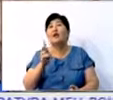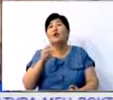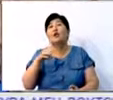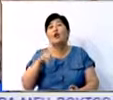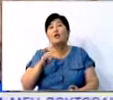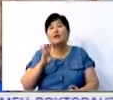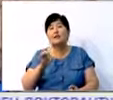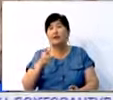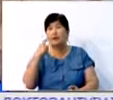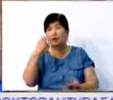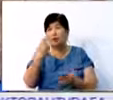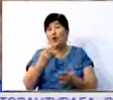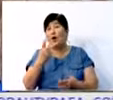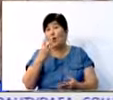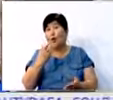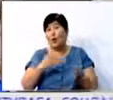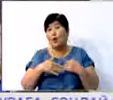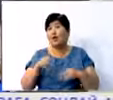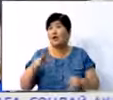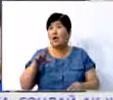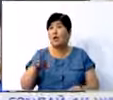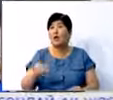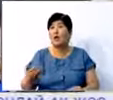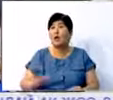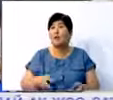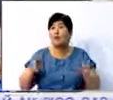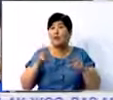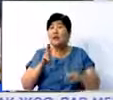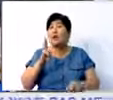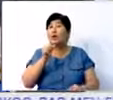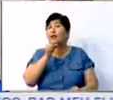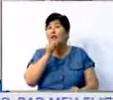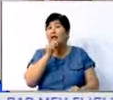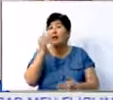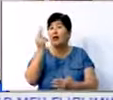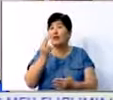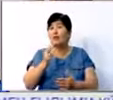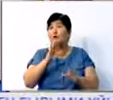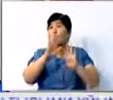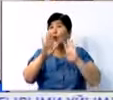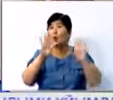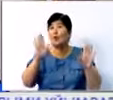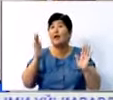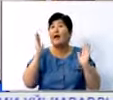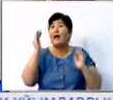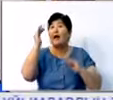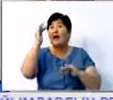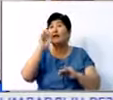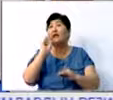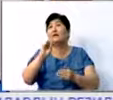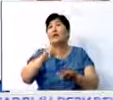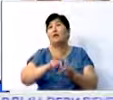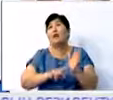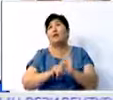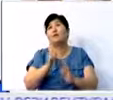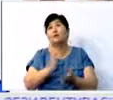кезіктіруге болады. Көңіл қуантарлығы мәңгілік өмір сырын іздеген Қорқыт атаның бейнесі көрмеде картиналар тізбегінің алғы шебін бастап